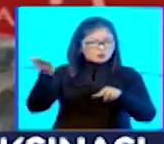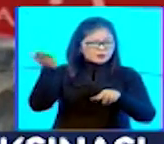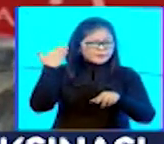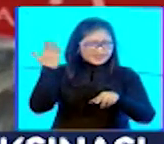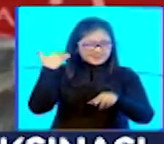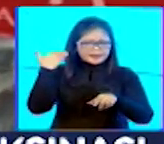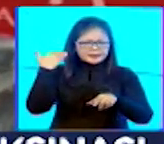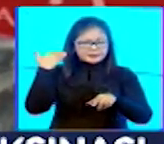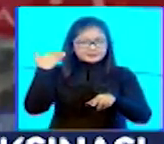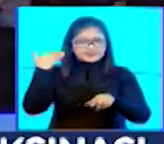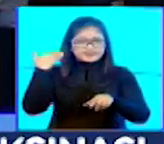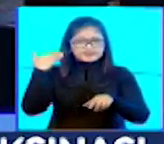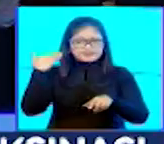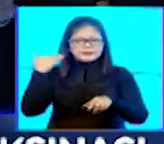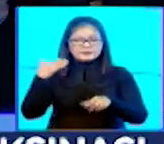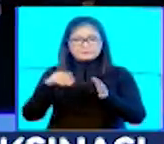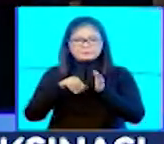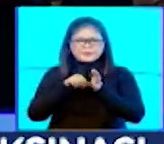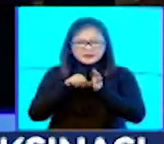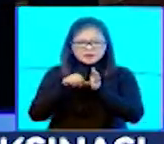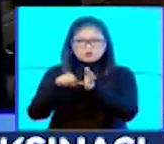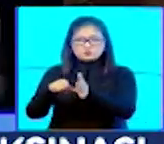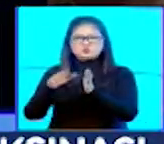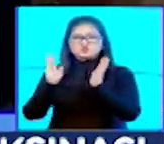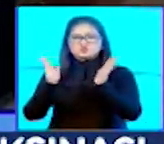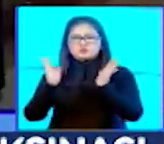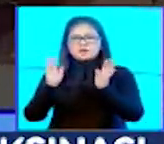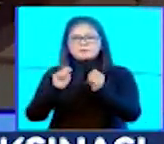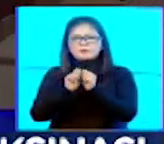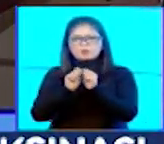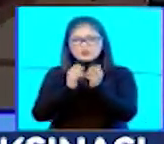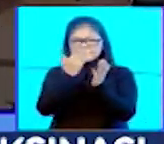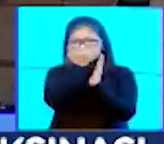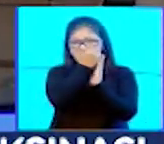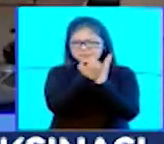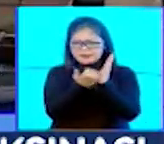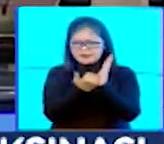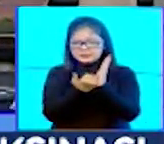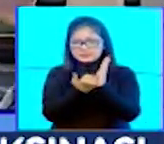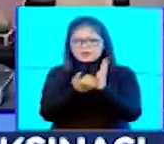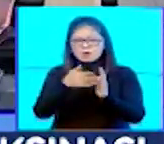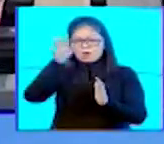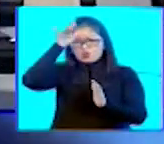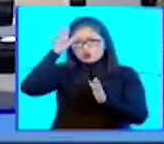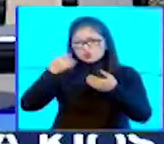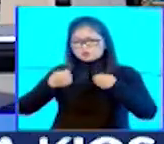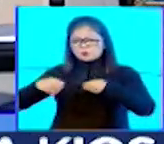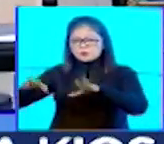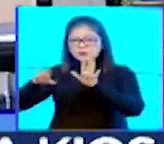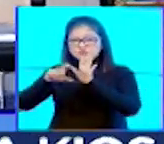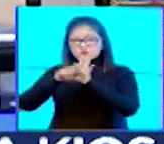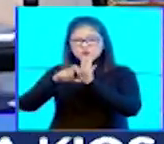telah banyak memberikan bantuan-bantuan kebijakan kepada para pengelola, penyewa, khususnya dalam hal biaya sewa dan biaya